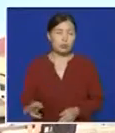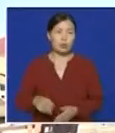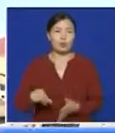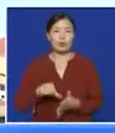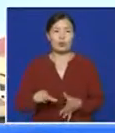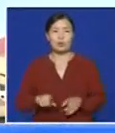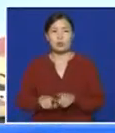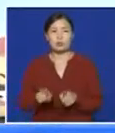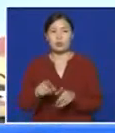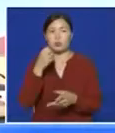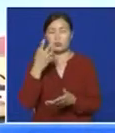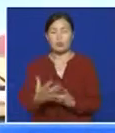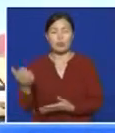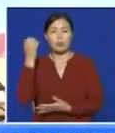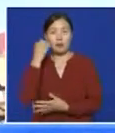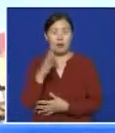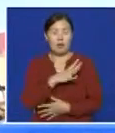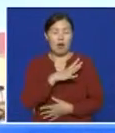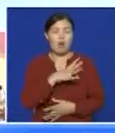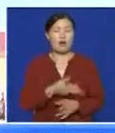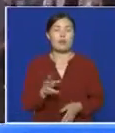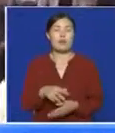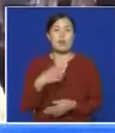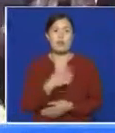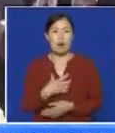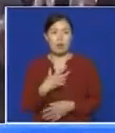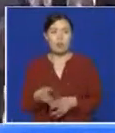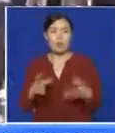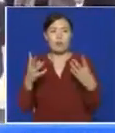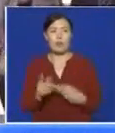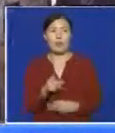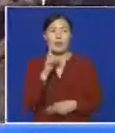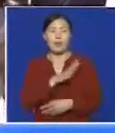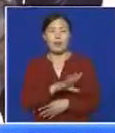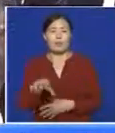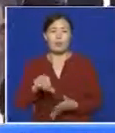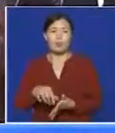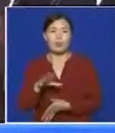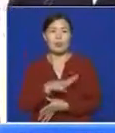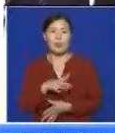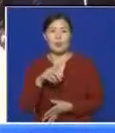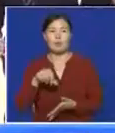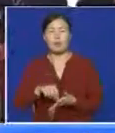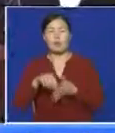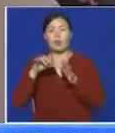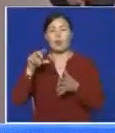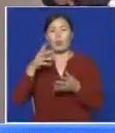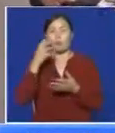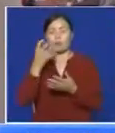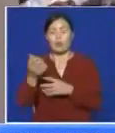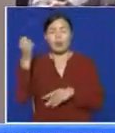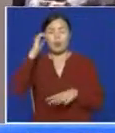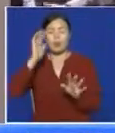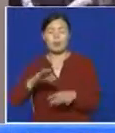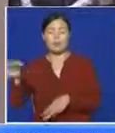акции возложили цветы к памятникам старейшины и объяснили важность этого дня молодым людям. Цель мероприятия – любить родину, вспоминать